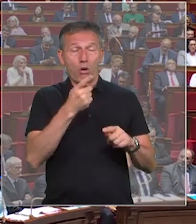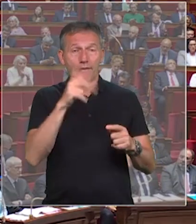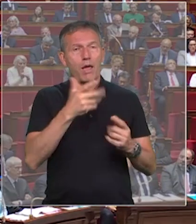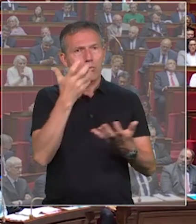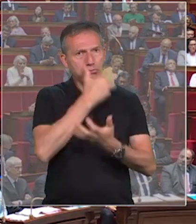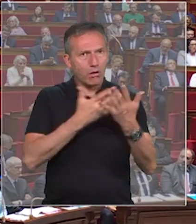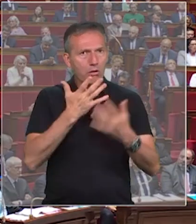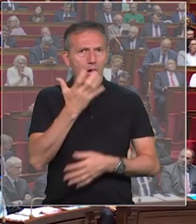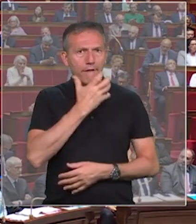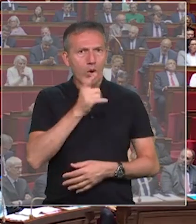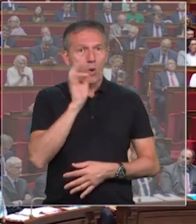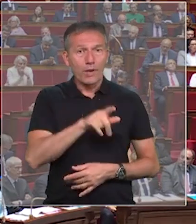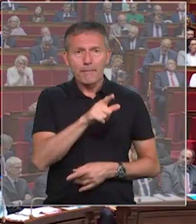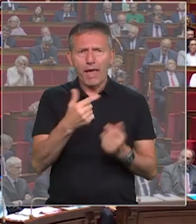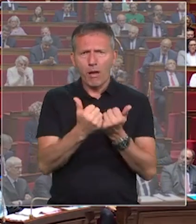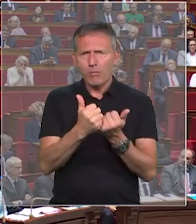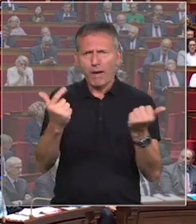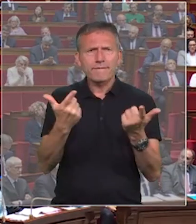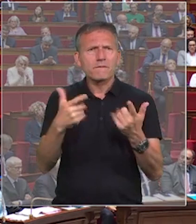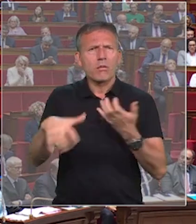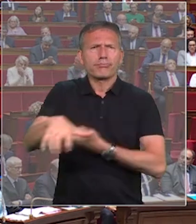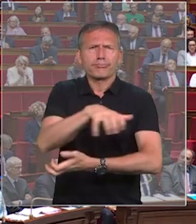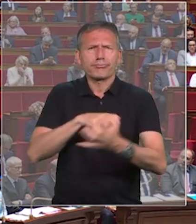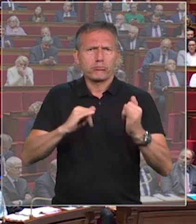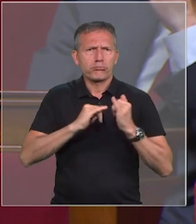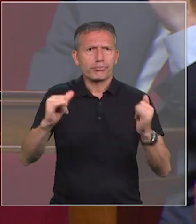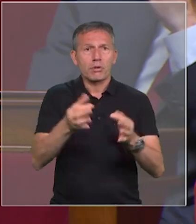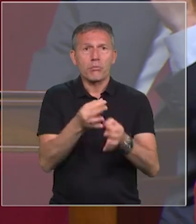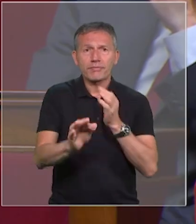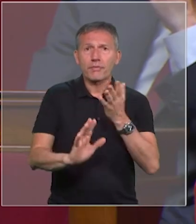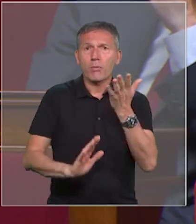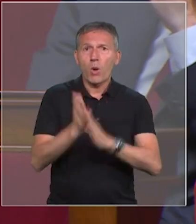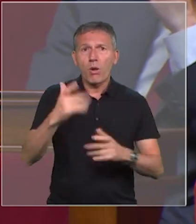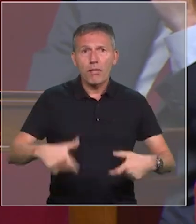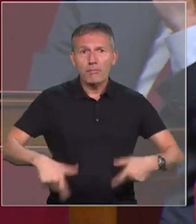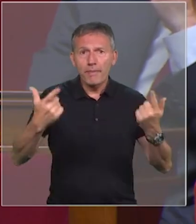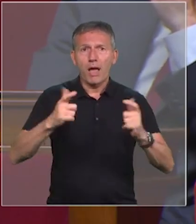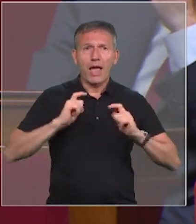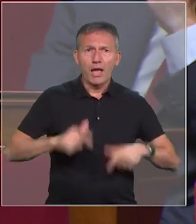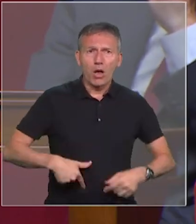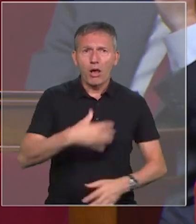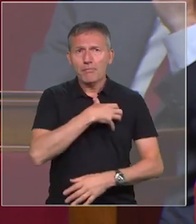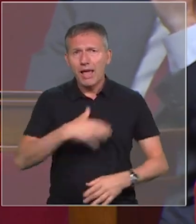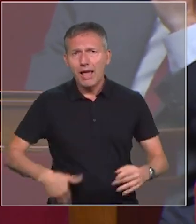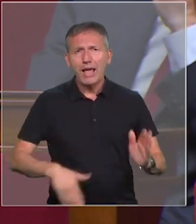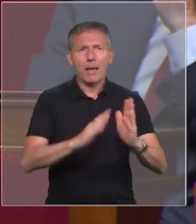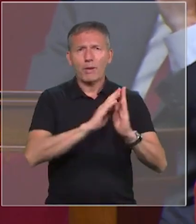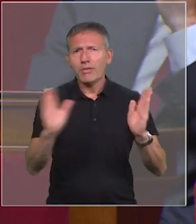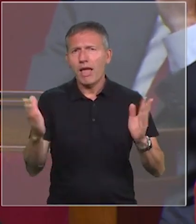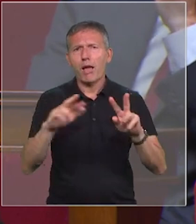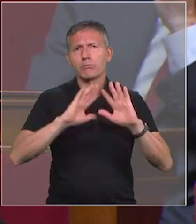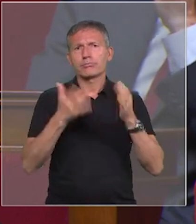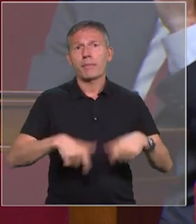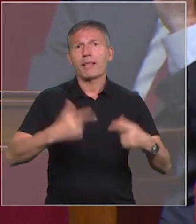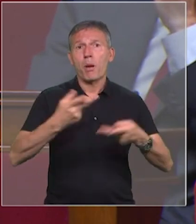sans rapport avec le déferlement de violence. Brûler nos bâtiments publics, des écoles, des mairies, des bibliothèques, tirer avec